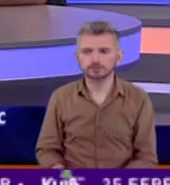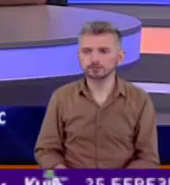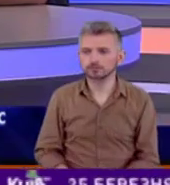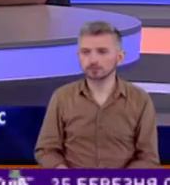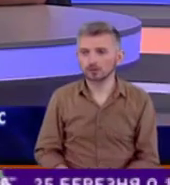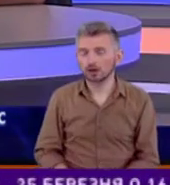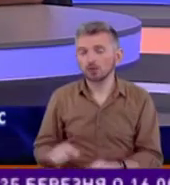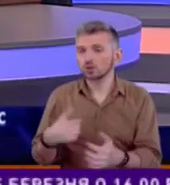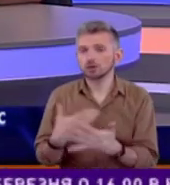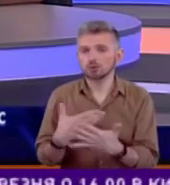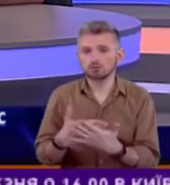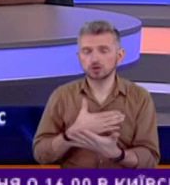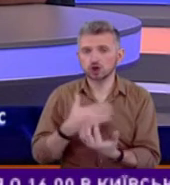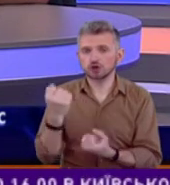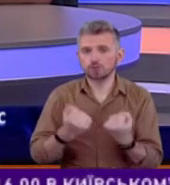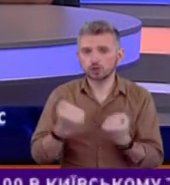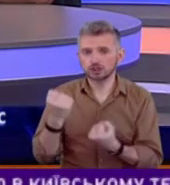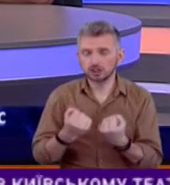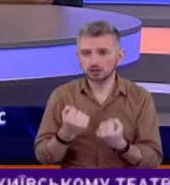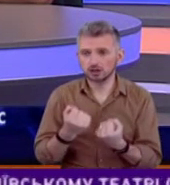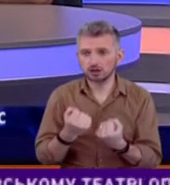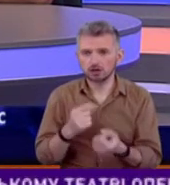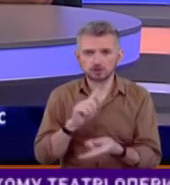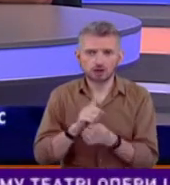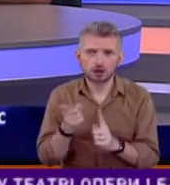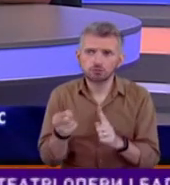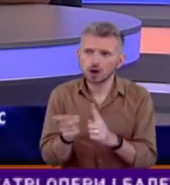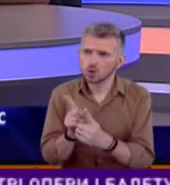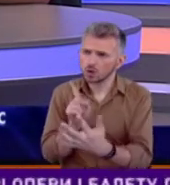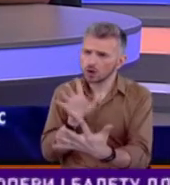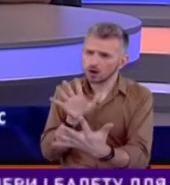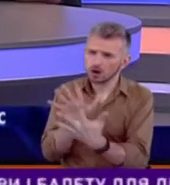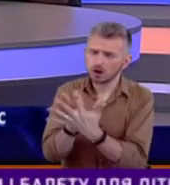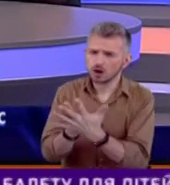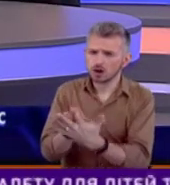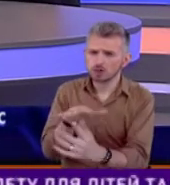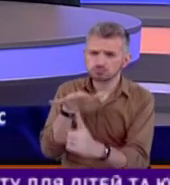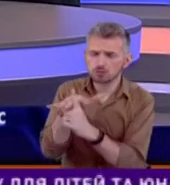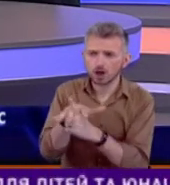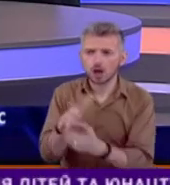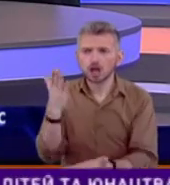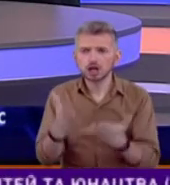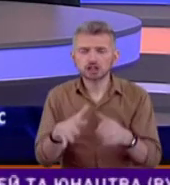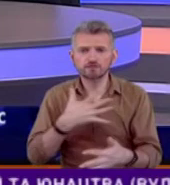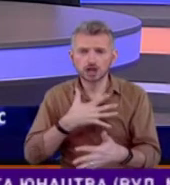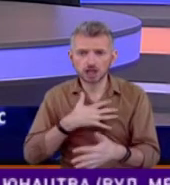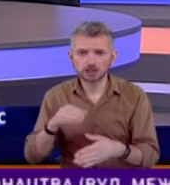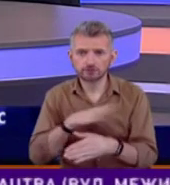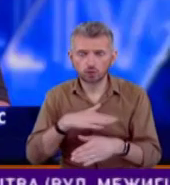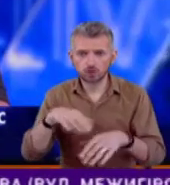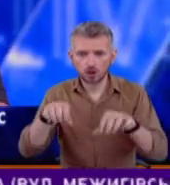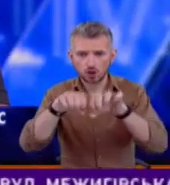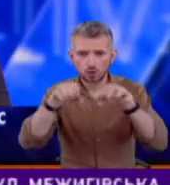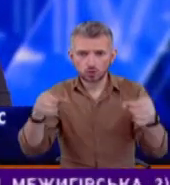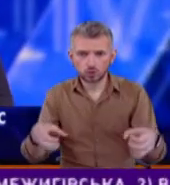ви... Можна привести пример. Наші водители обычно, наоборот, идут в атаку на полицейских. Если в Канаде, в Европе ты кладешь руки на руль, чтобы полицейский